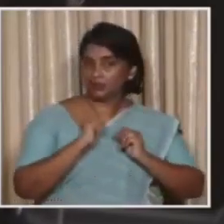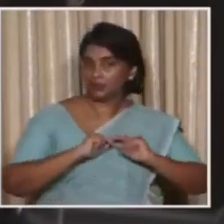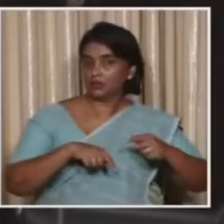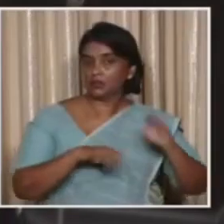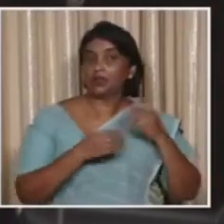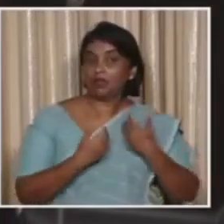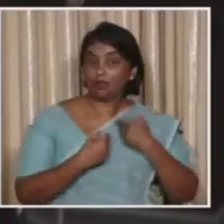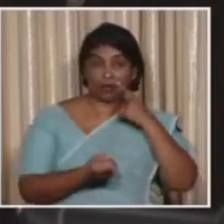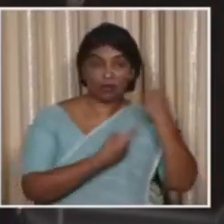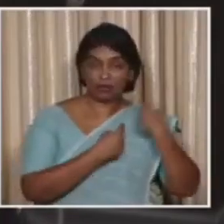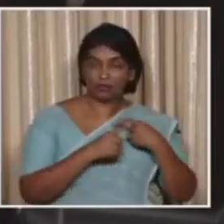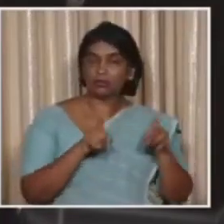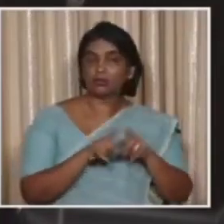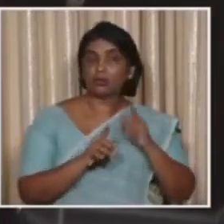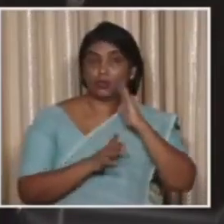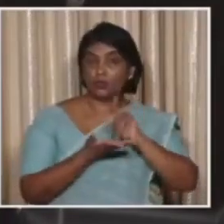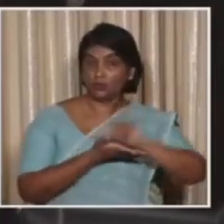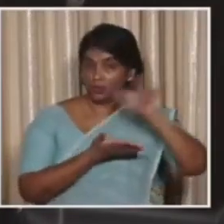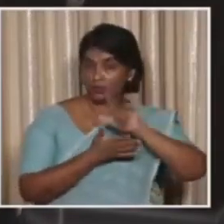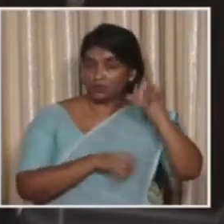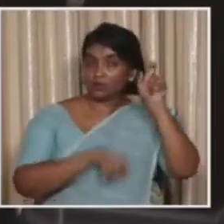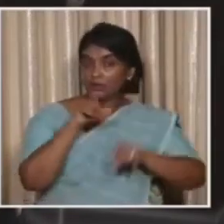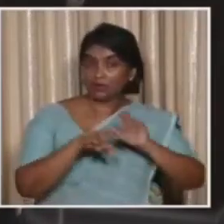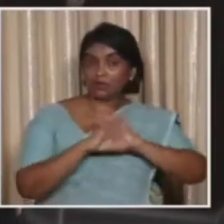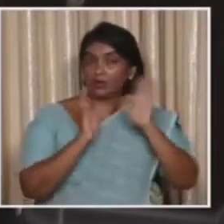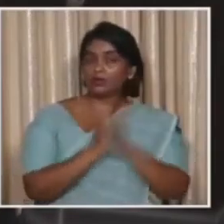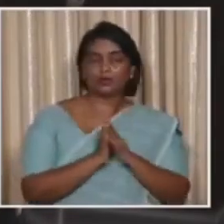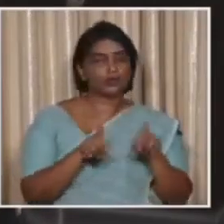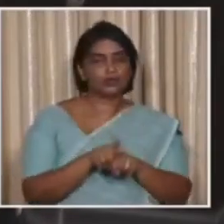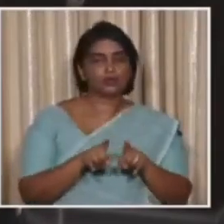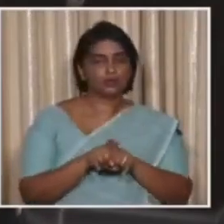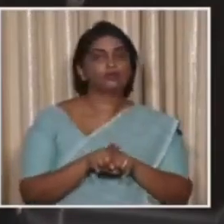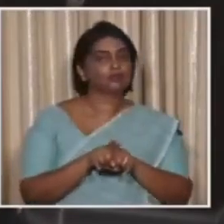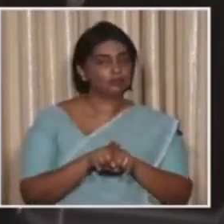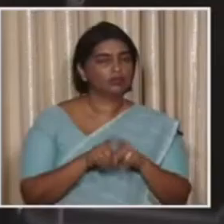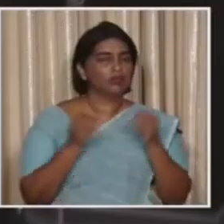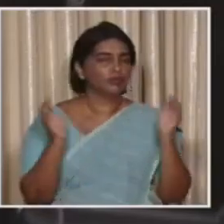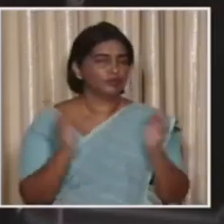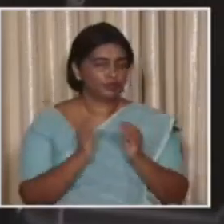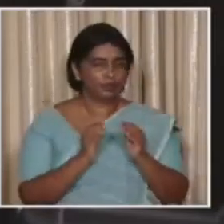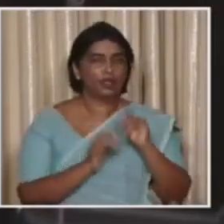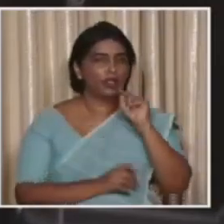කරනවා. අපිට ලැබෙන පැමිණිලි සංඛ්‍යාව විදේශගත වෙලා ඉන්න අපේ ස්ටොක් එකේ හැටියට ඉතාමත්ම කුඩයි